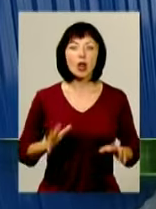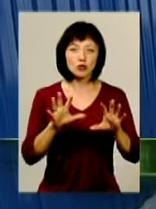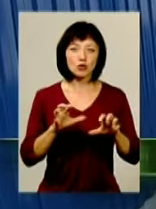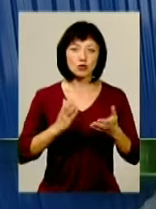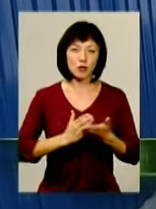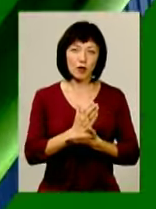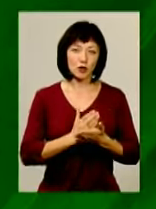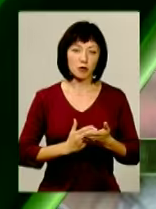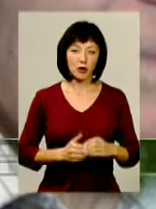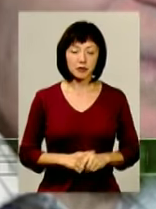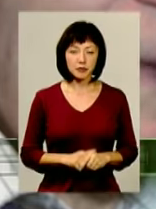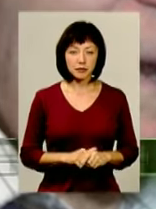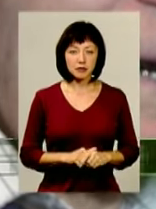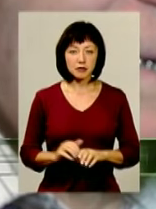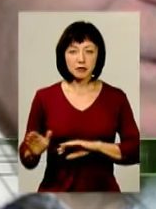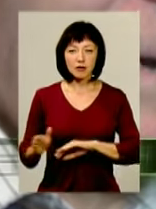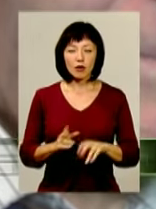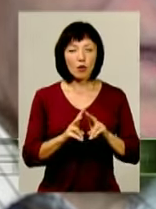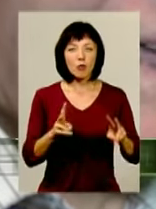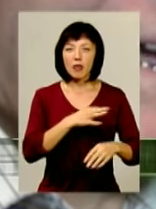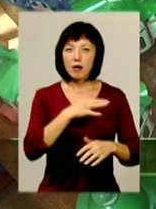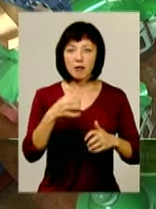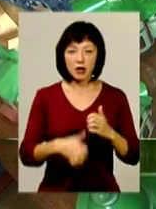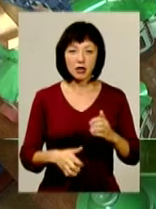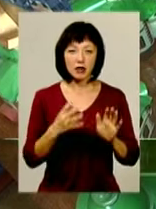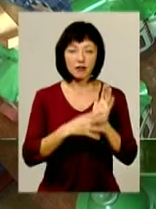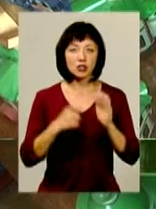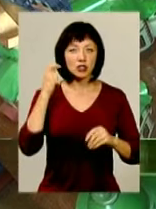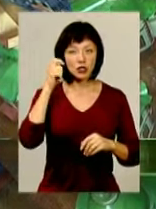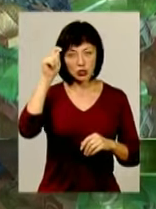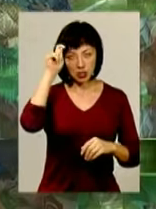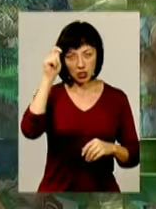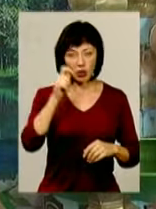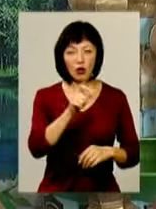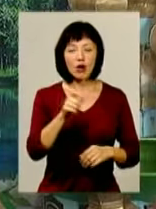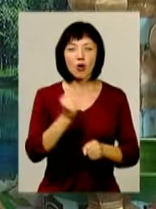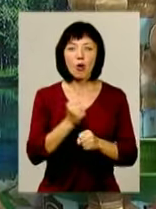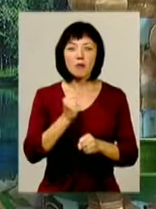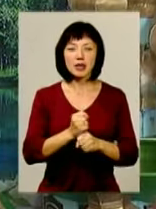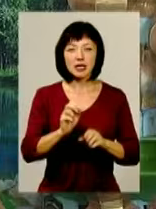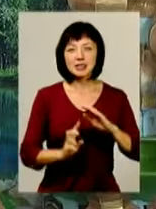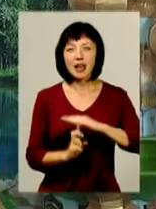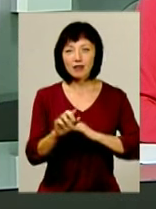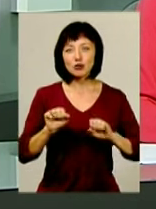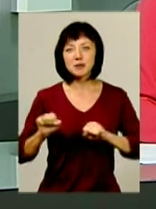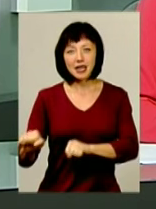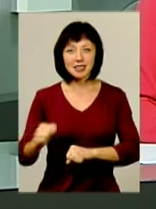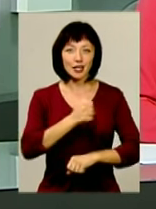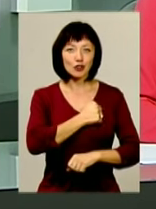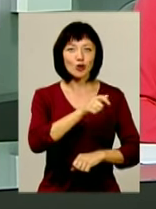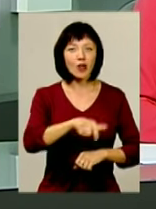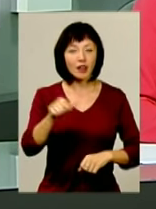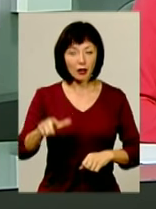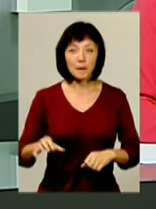наших менших. Про тих, кому не байдуже. 90-річний хмельничанин робить церкви, щоб захистити солдат.